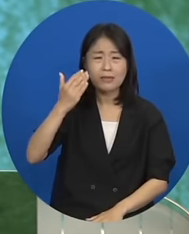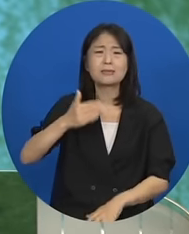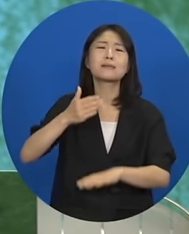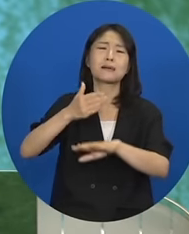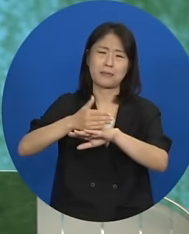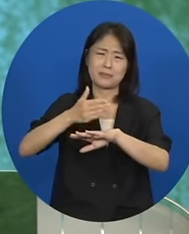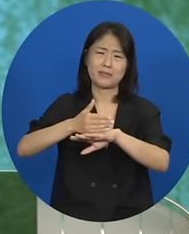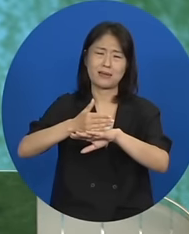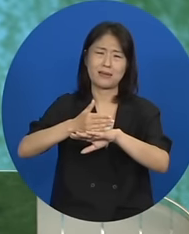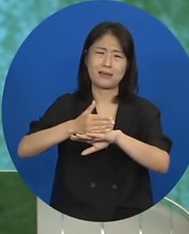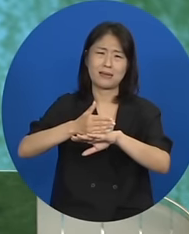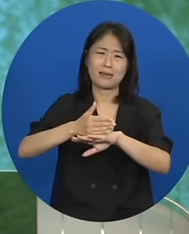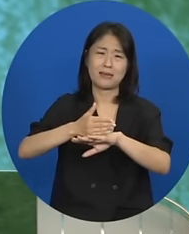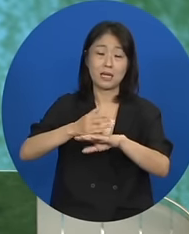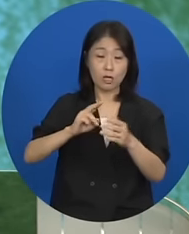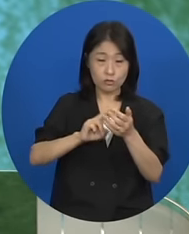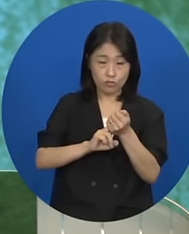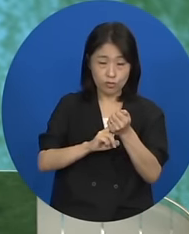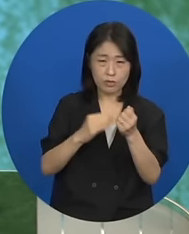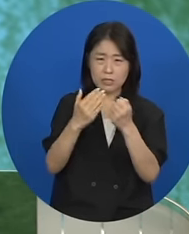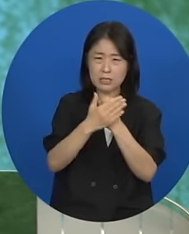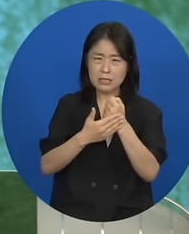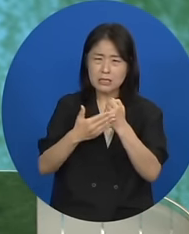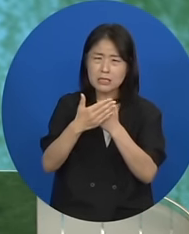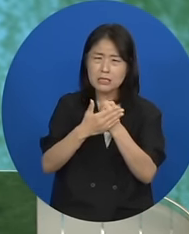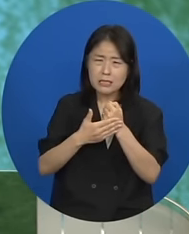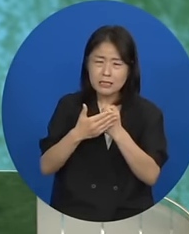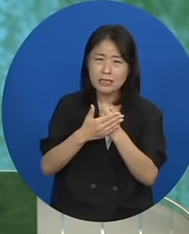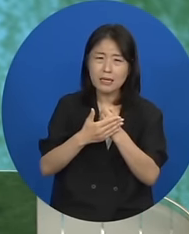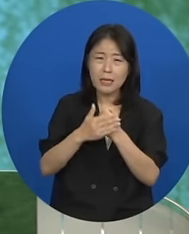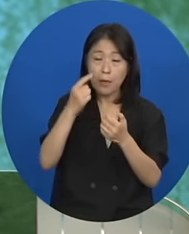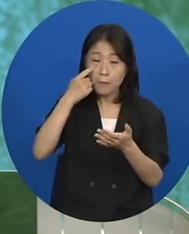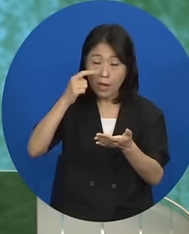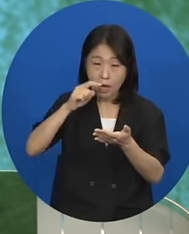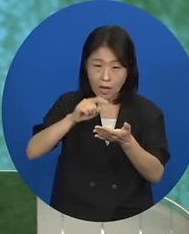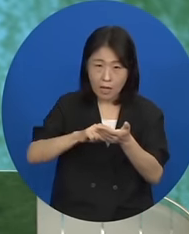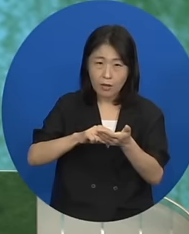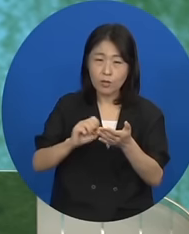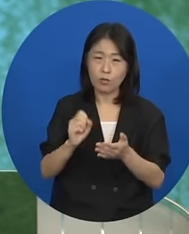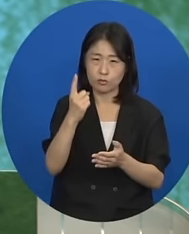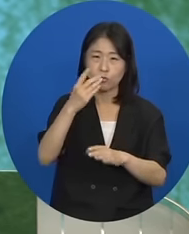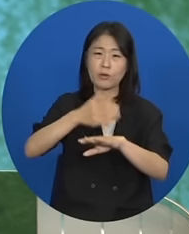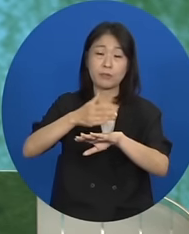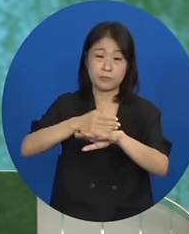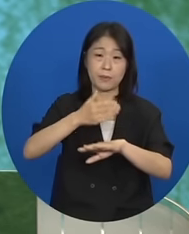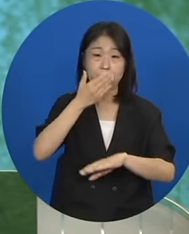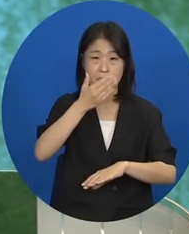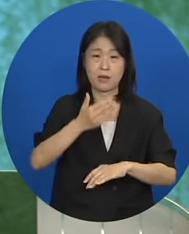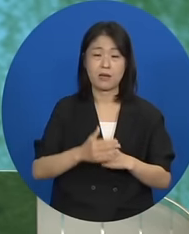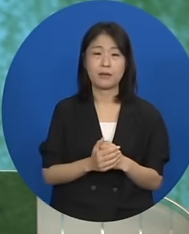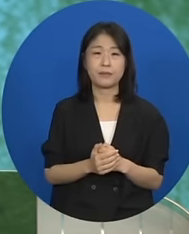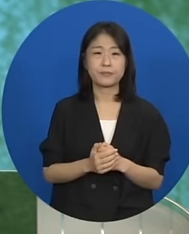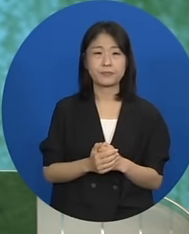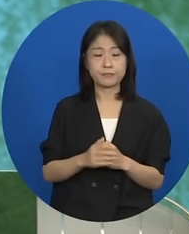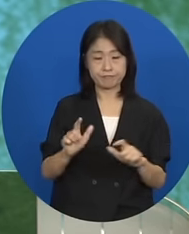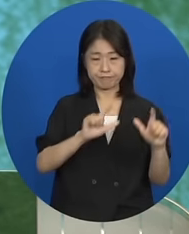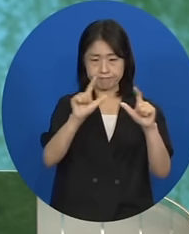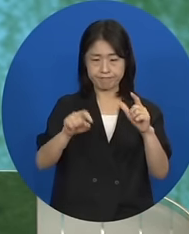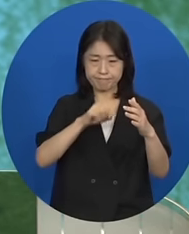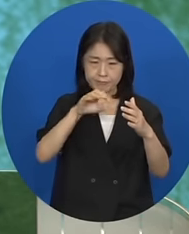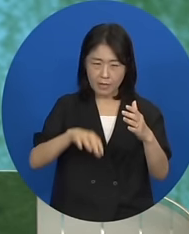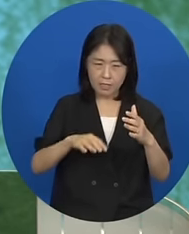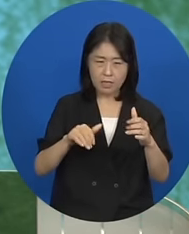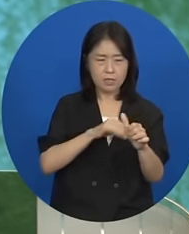때문에 숨겨진 그 은혜를 발견했기 때문에 감사할 수 있었던 것이죠 여러분 우리의 삶이 어떤 형편 중에